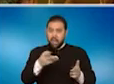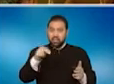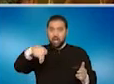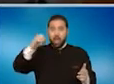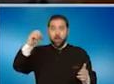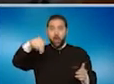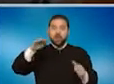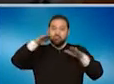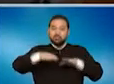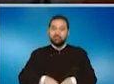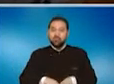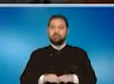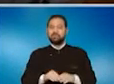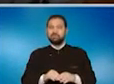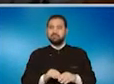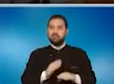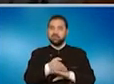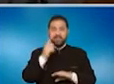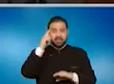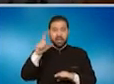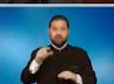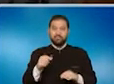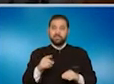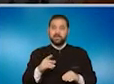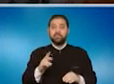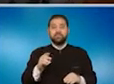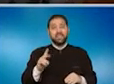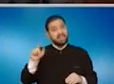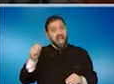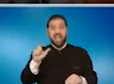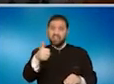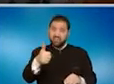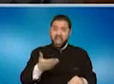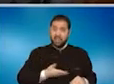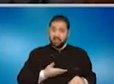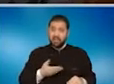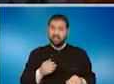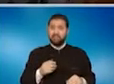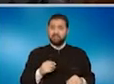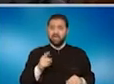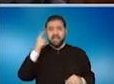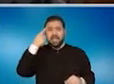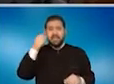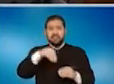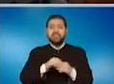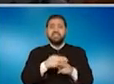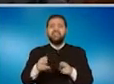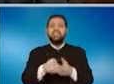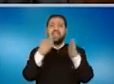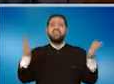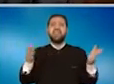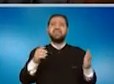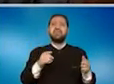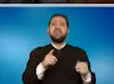ea. Noi avem o altă pildă, la fel de grăitoare, pilda cu Zaheu. Zaheu era un tip de om care se depărtease